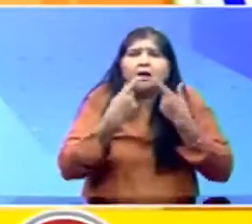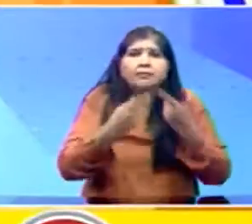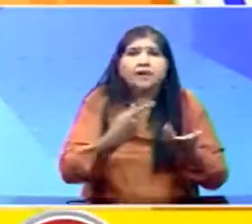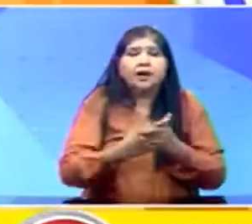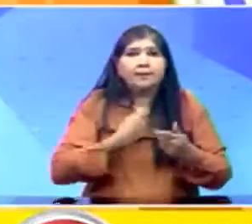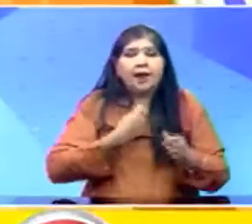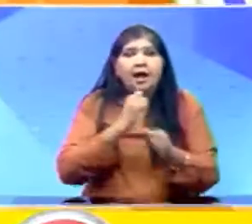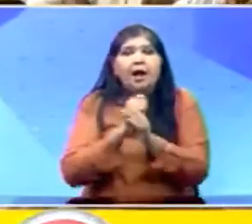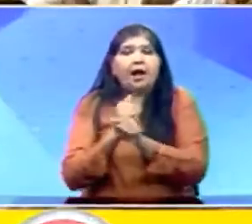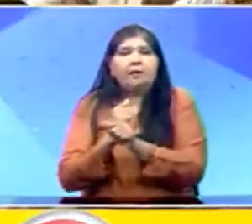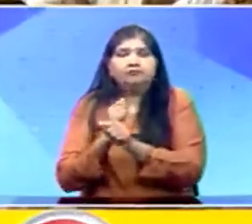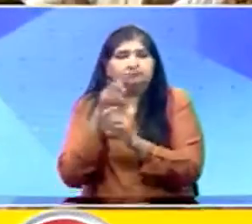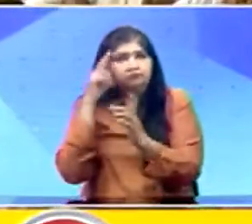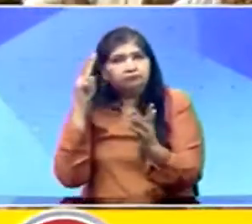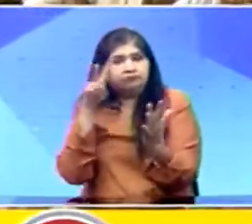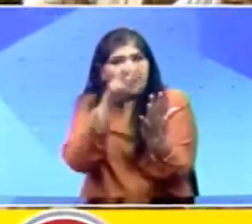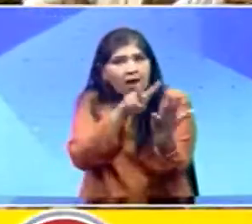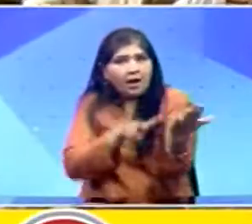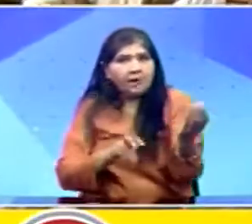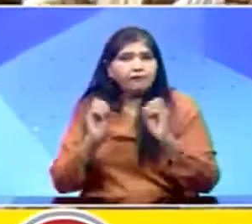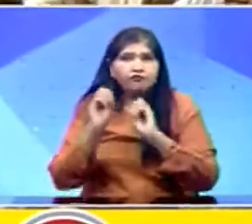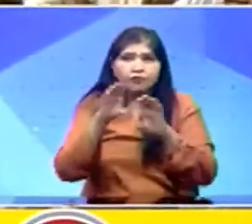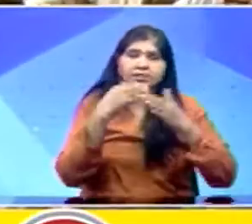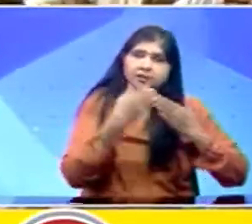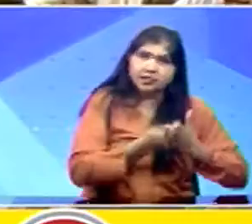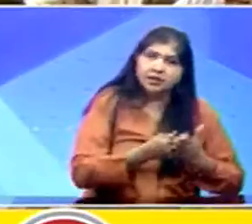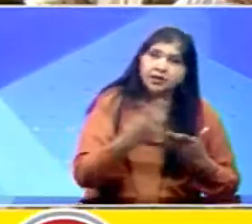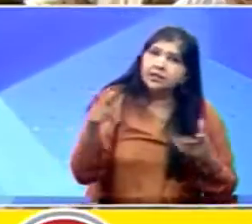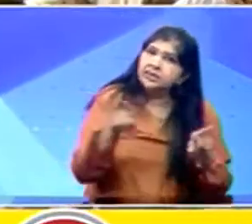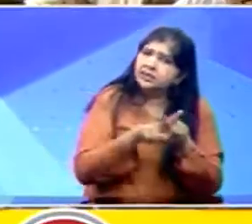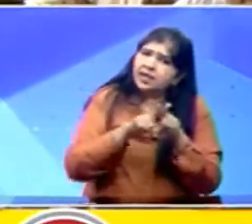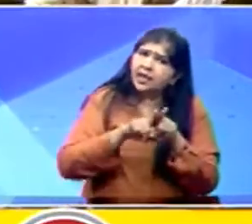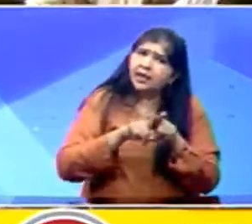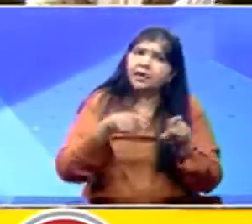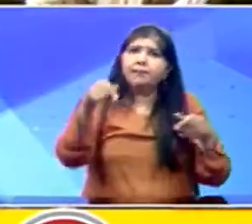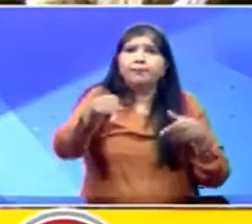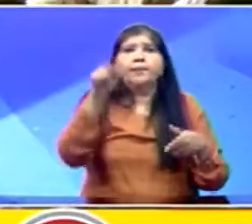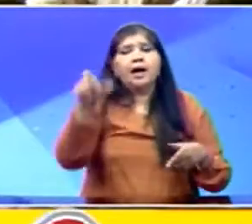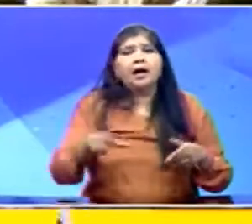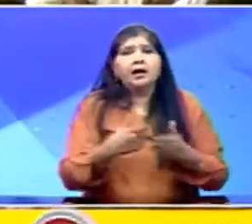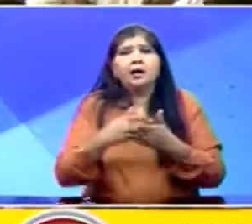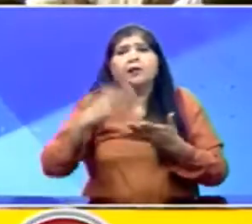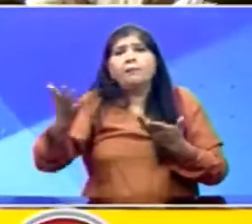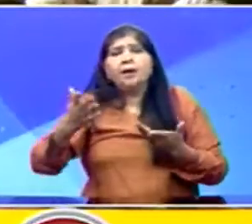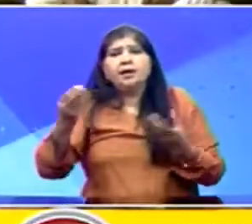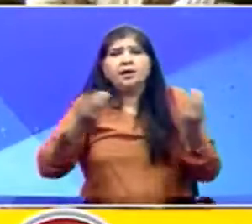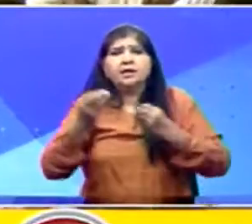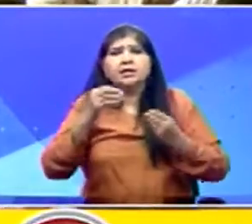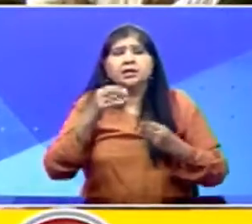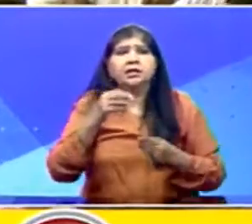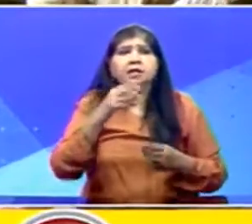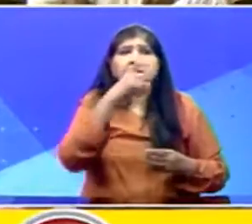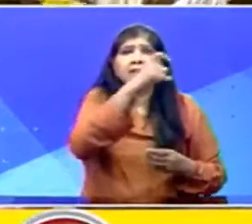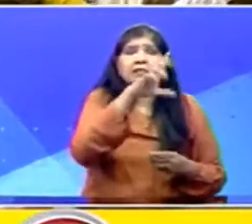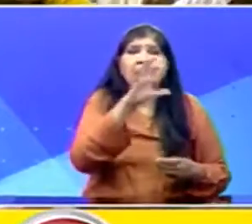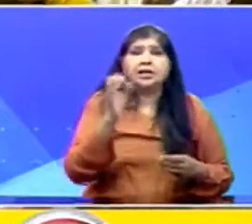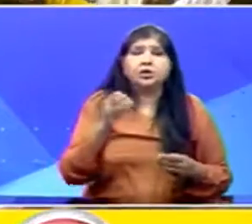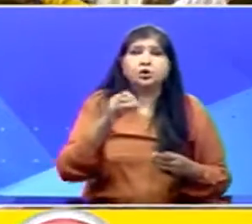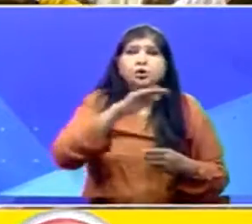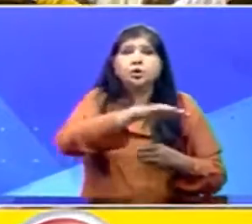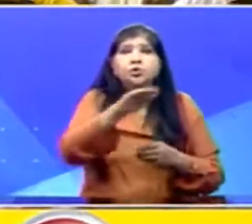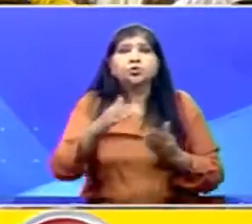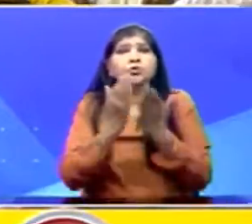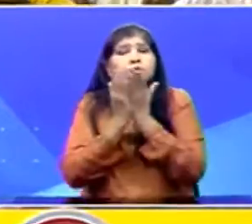काम के बारे में बताया था तन्वी की तरह ही देश के करीब साड़े साथ सो स्कूल